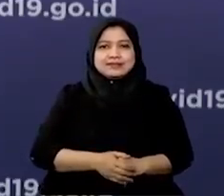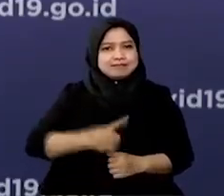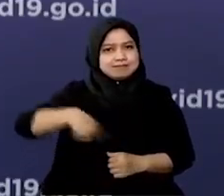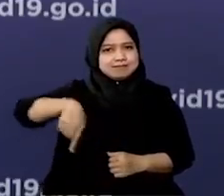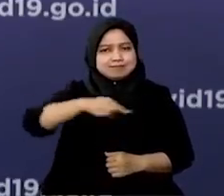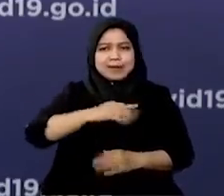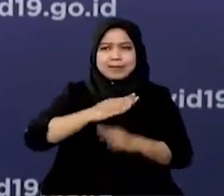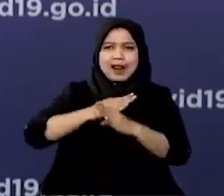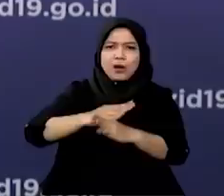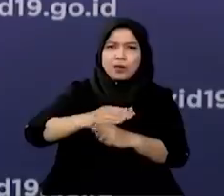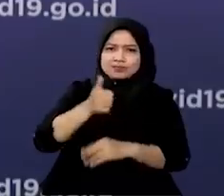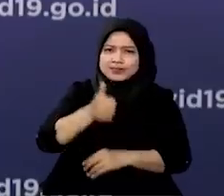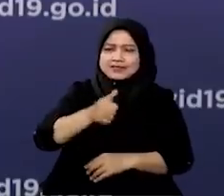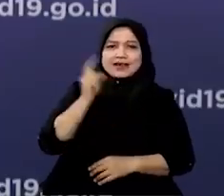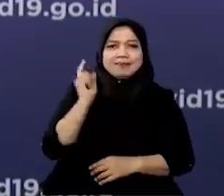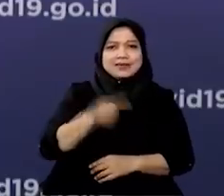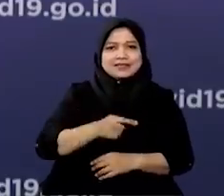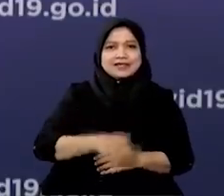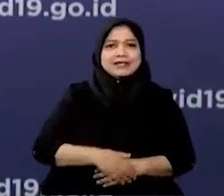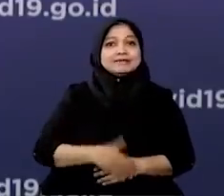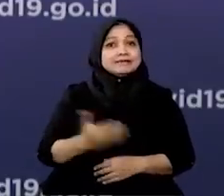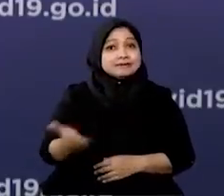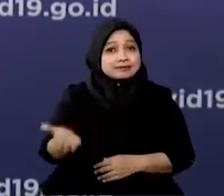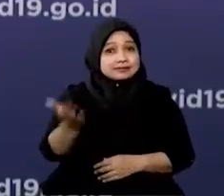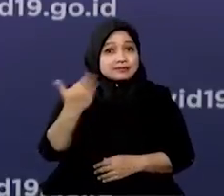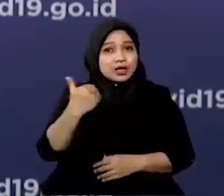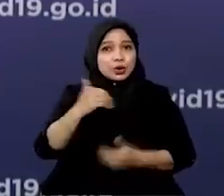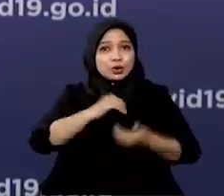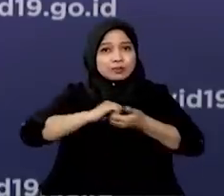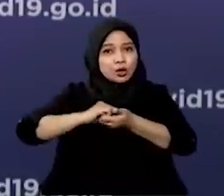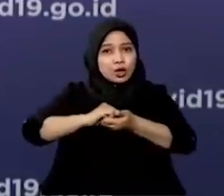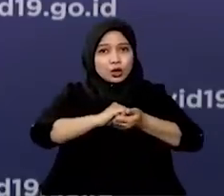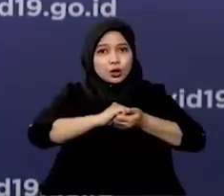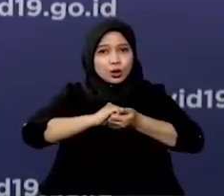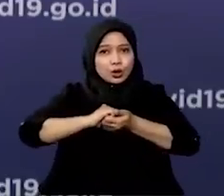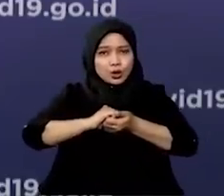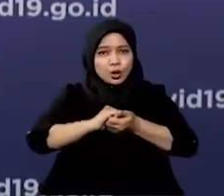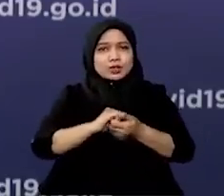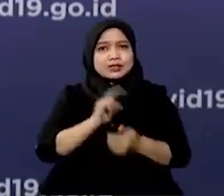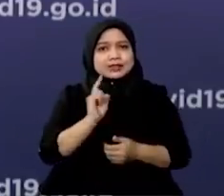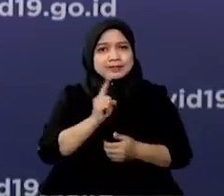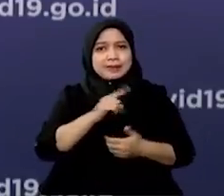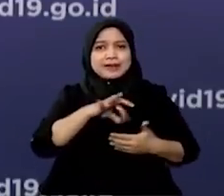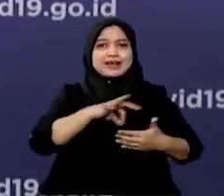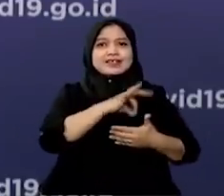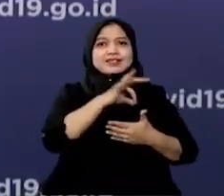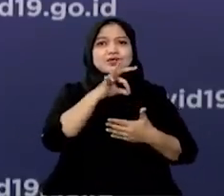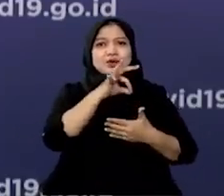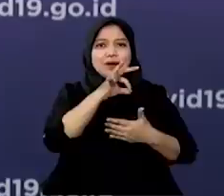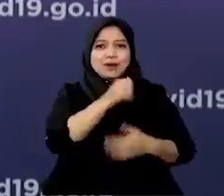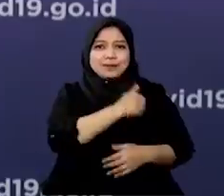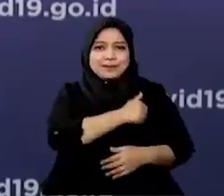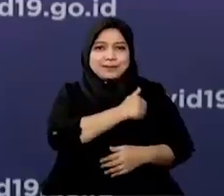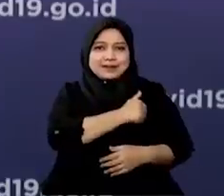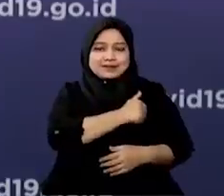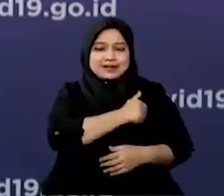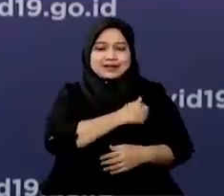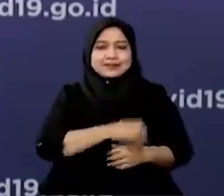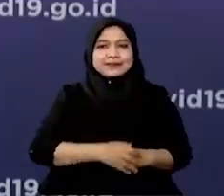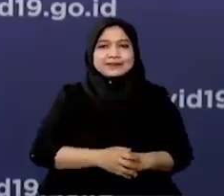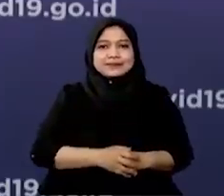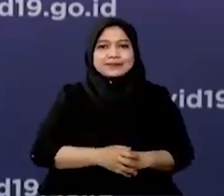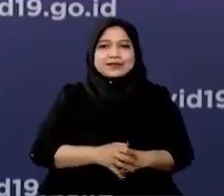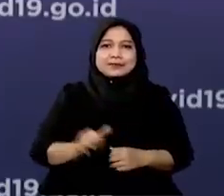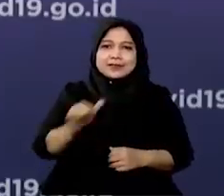Oleh karena itu saudara sekalian mari bergotong-royong karena inilah jiwa bangsa kita bersama-sama